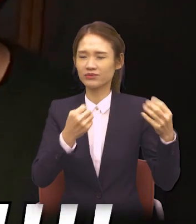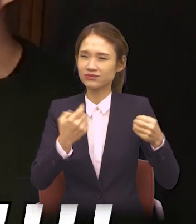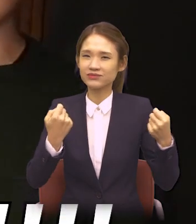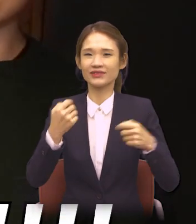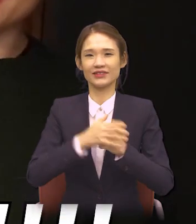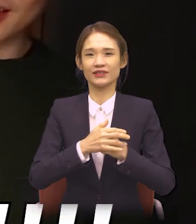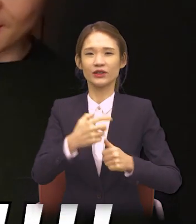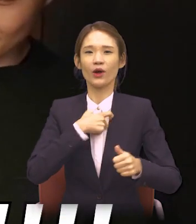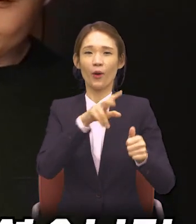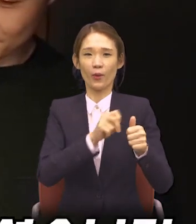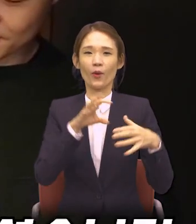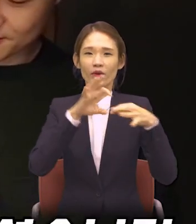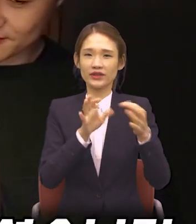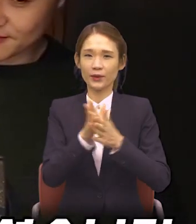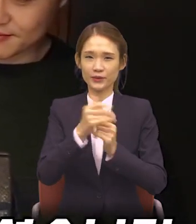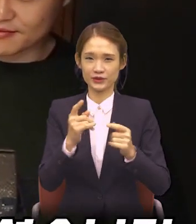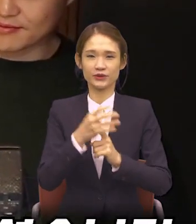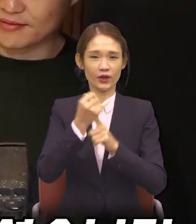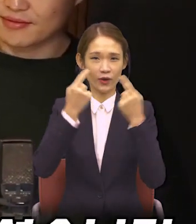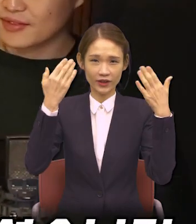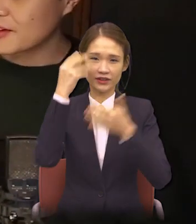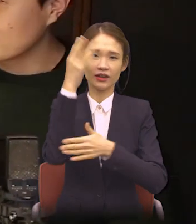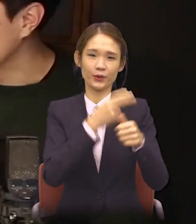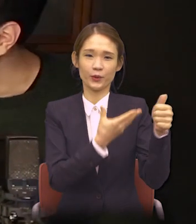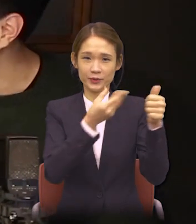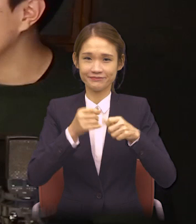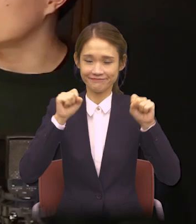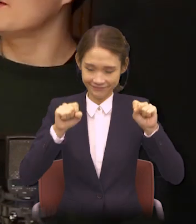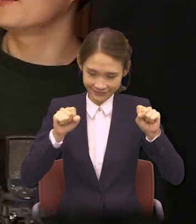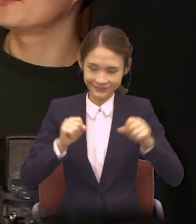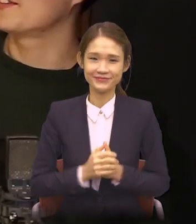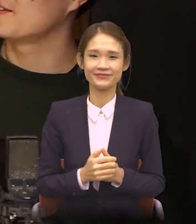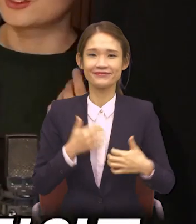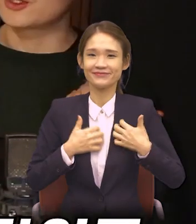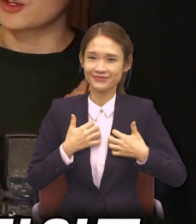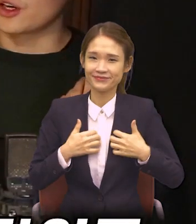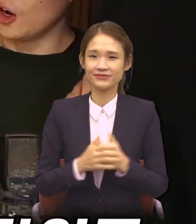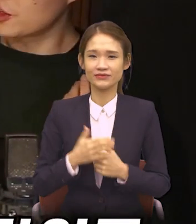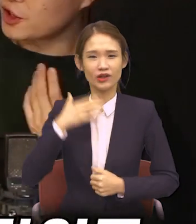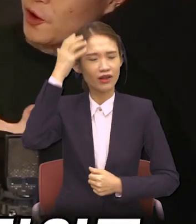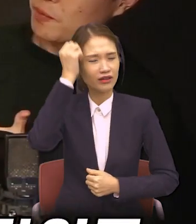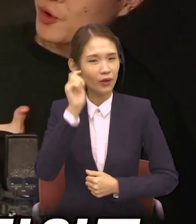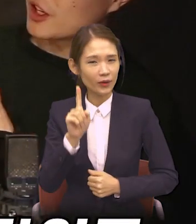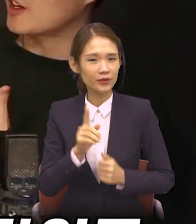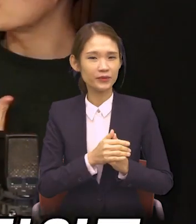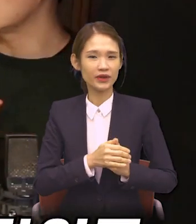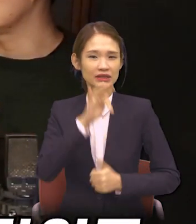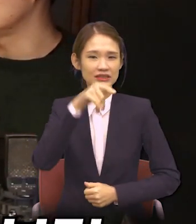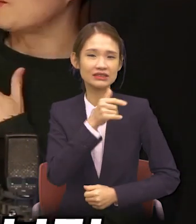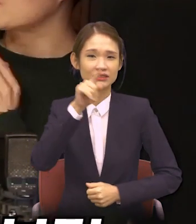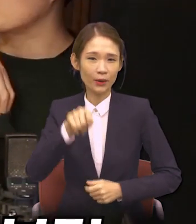같은 혐오의 전문가 네. 우리 숙명여대 홍성수 교수님 모셨습니다. 교수님 안녕하세요. 안녕하세요. 예, 반갑습니다. 제 기억에 극혐 뭔가